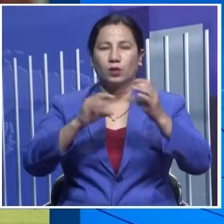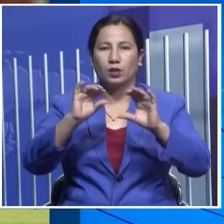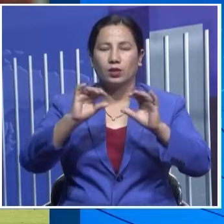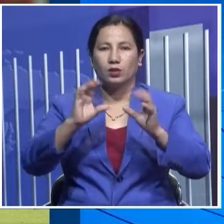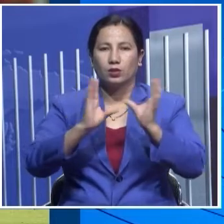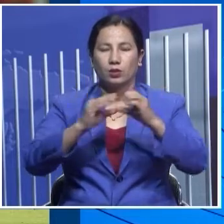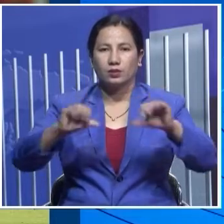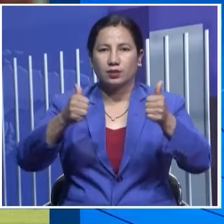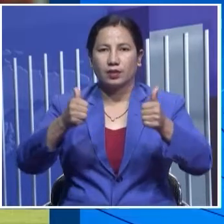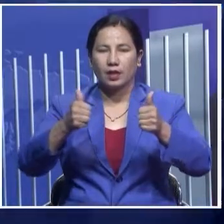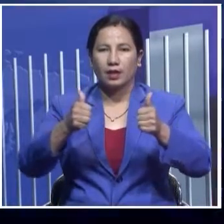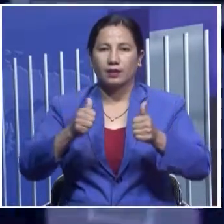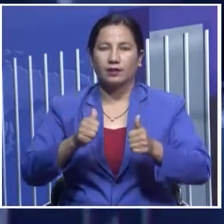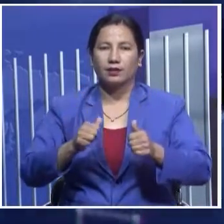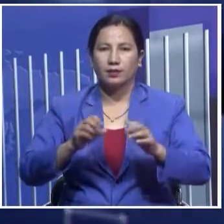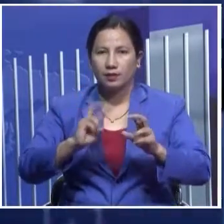दाउमा।